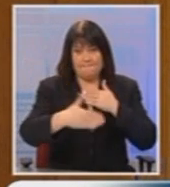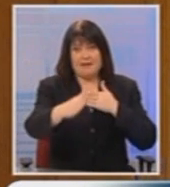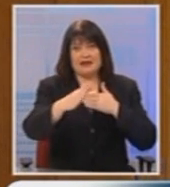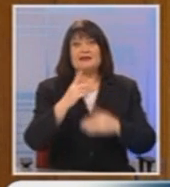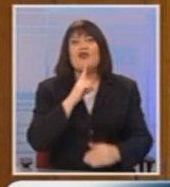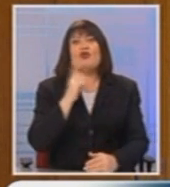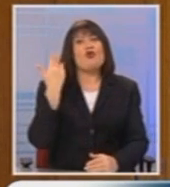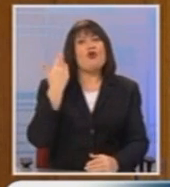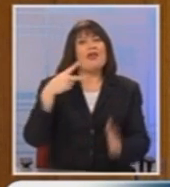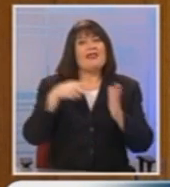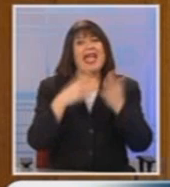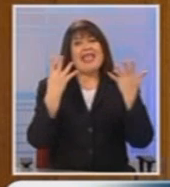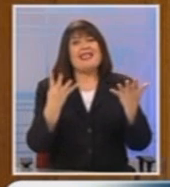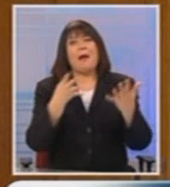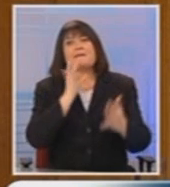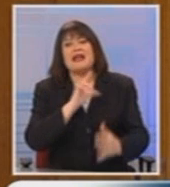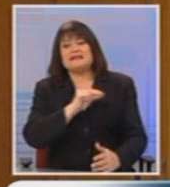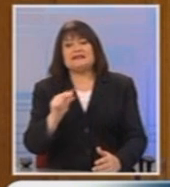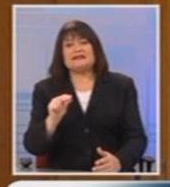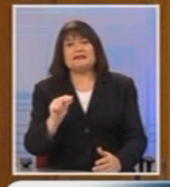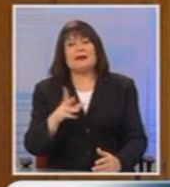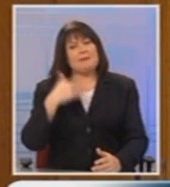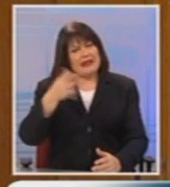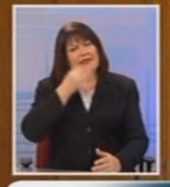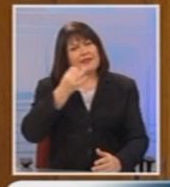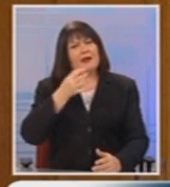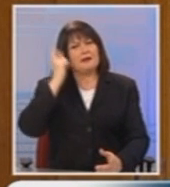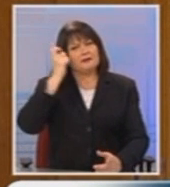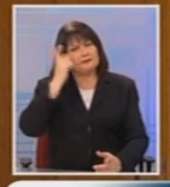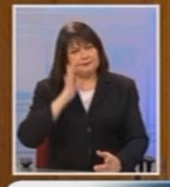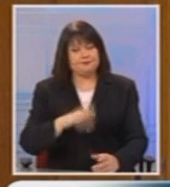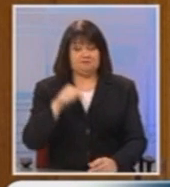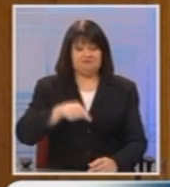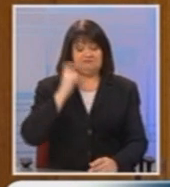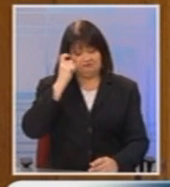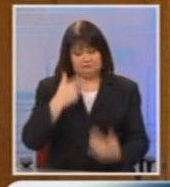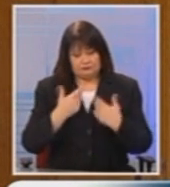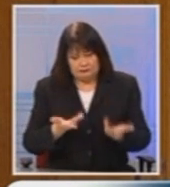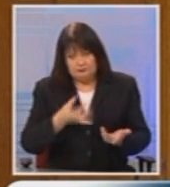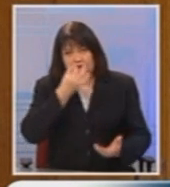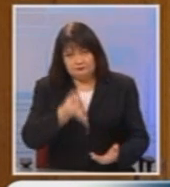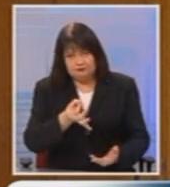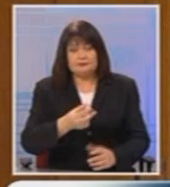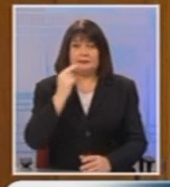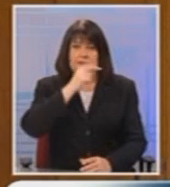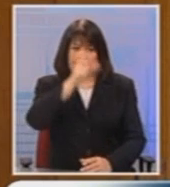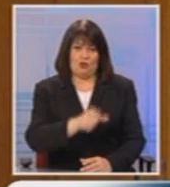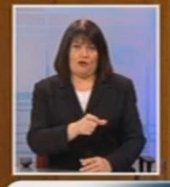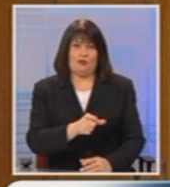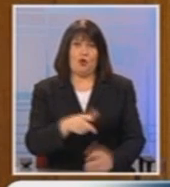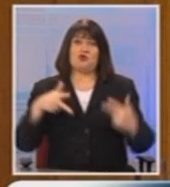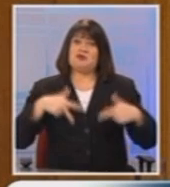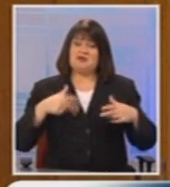από το 2009, θα σας πω μερικές σκέψεις μετά. Και λέω τώρα, ο Πρωθυπουργός, ας πούμε,